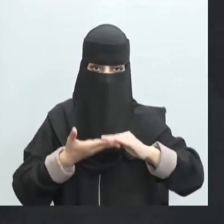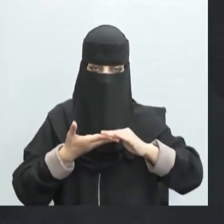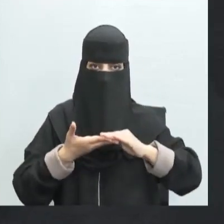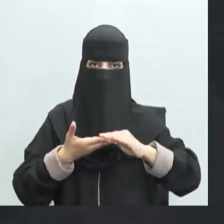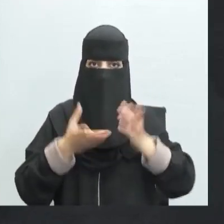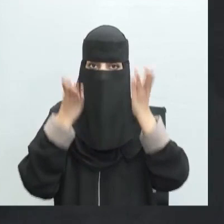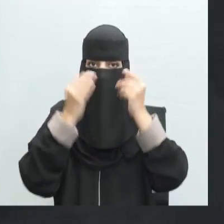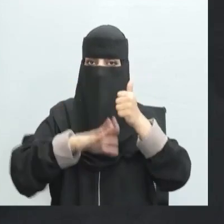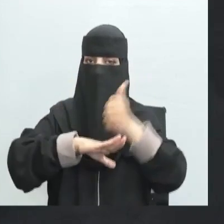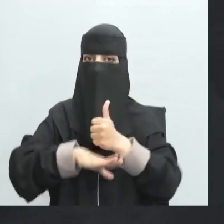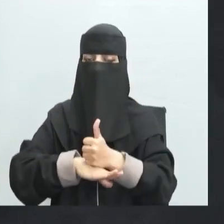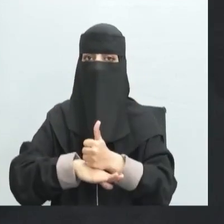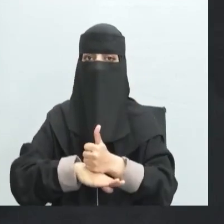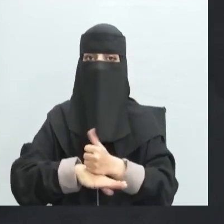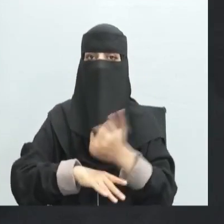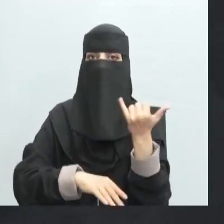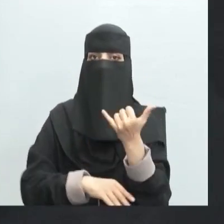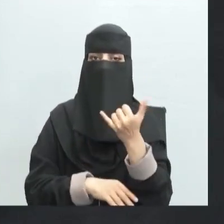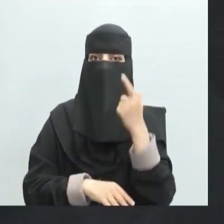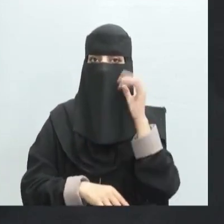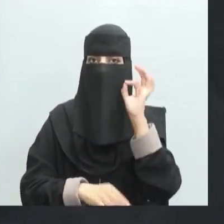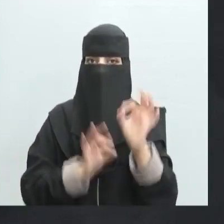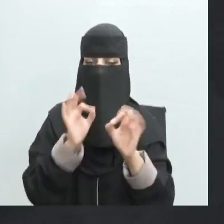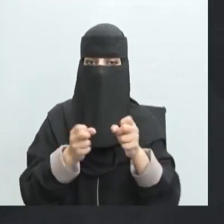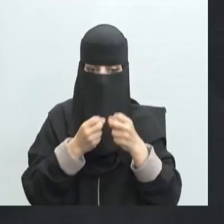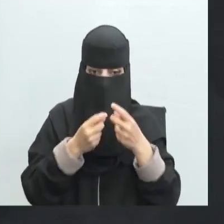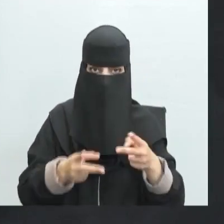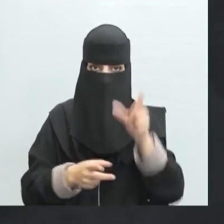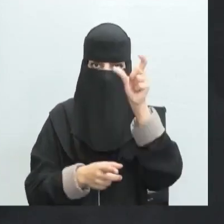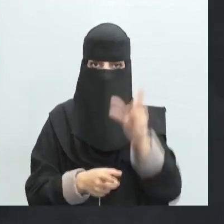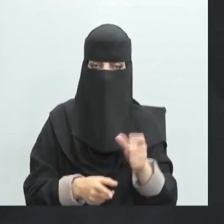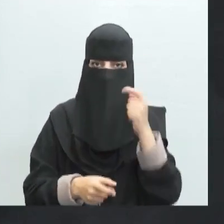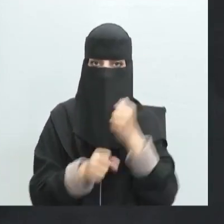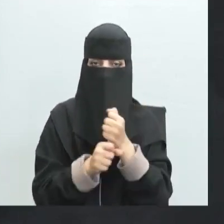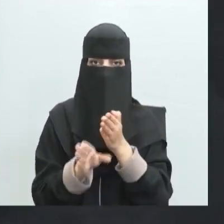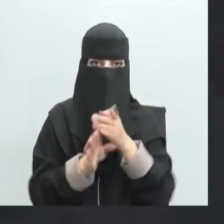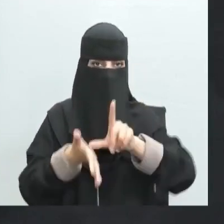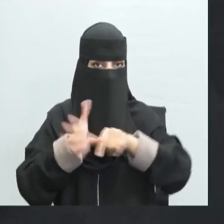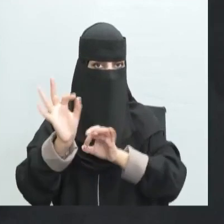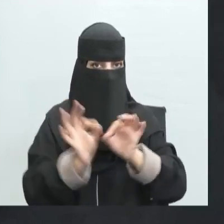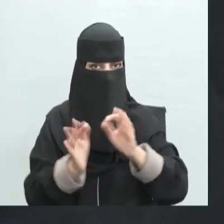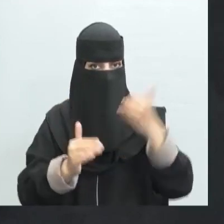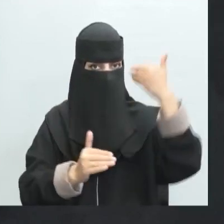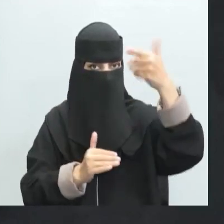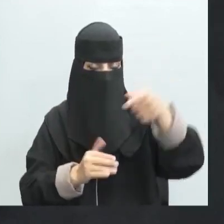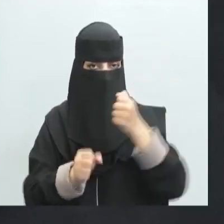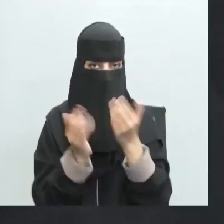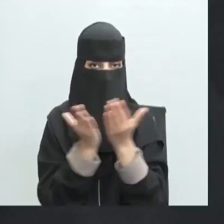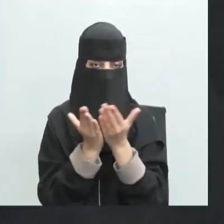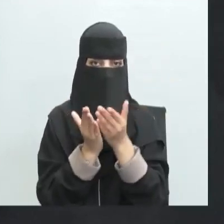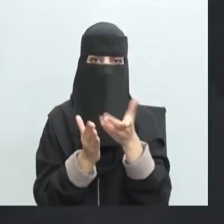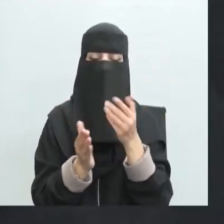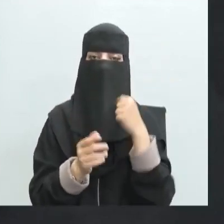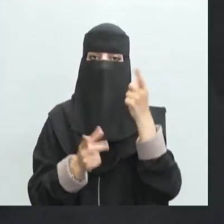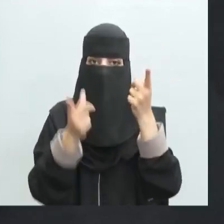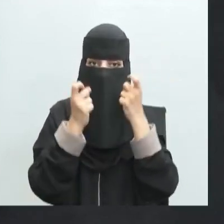هو علم اساسي وعلم هام ممكن ينطلق في الطالب في خصوصا في مجال الهندسه حيث ان جميع